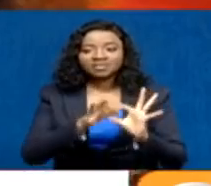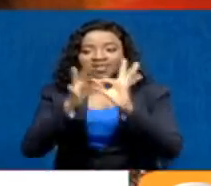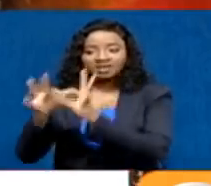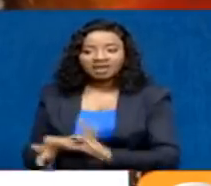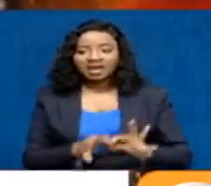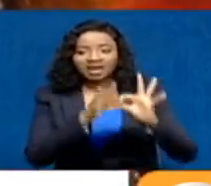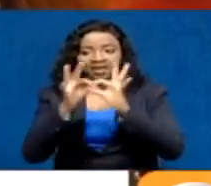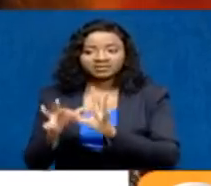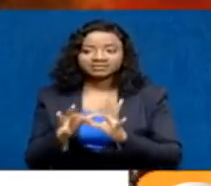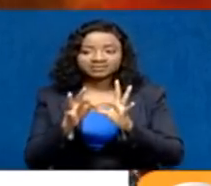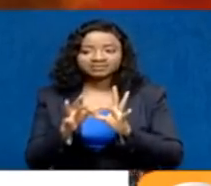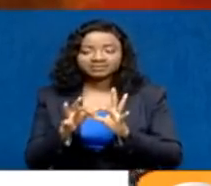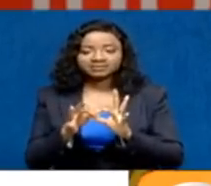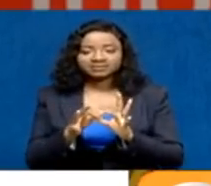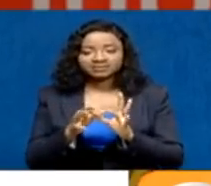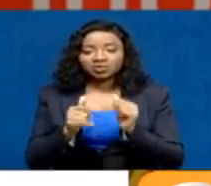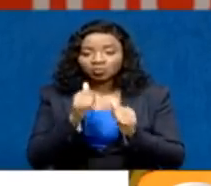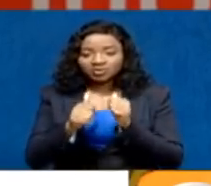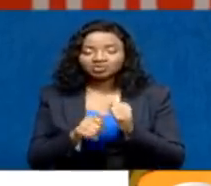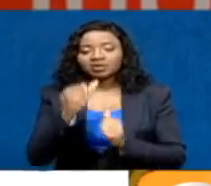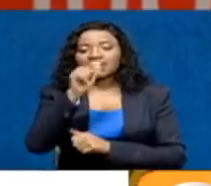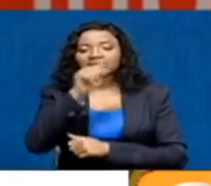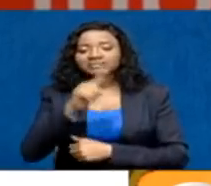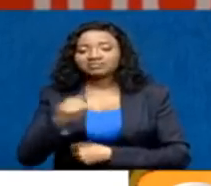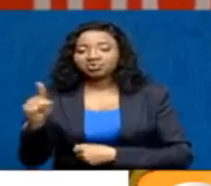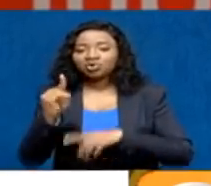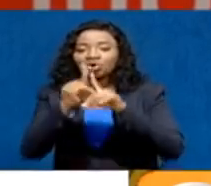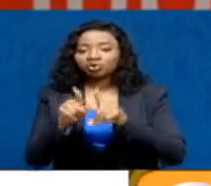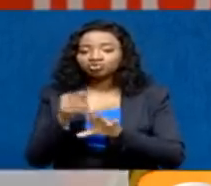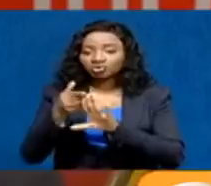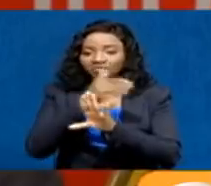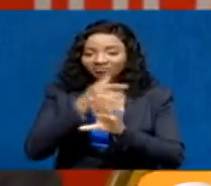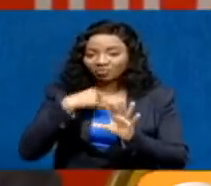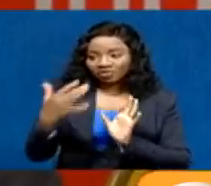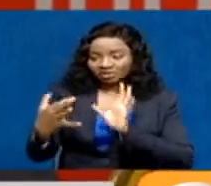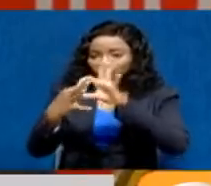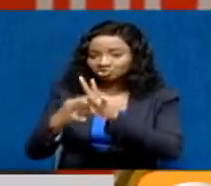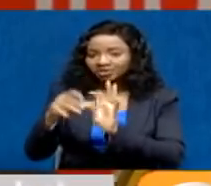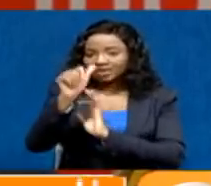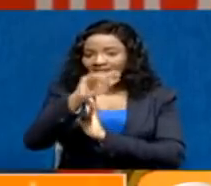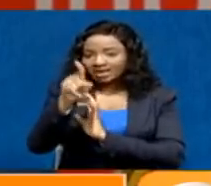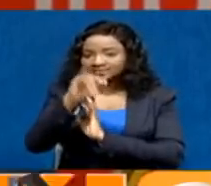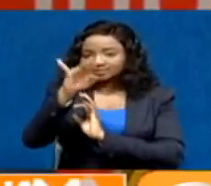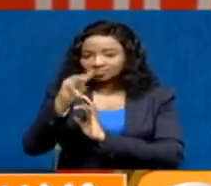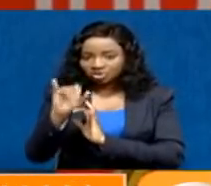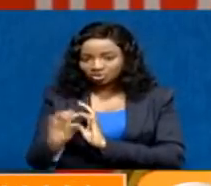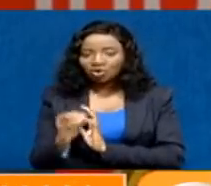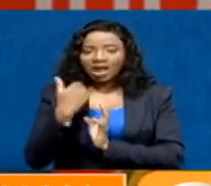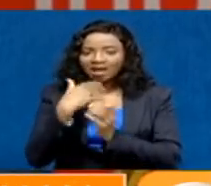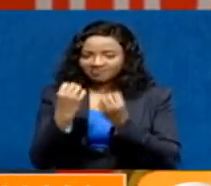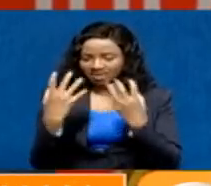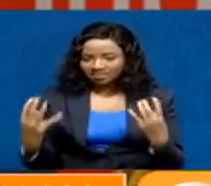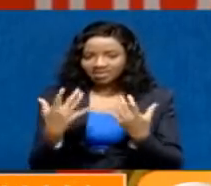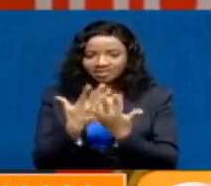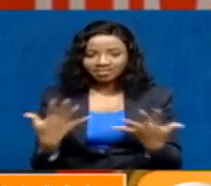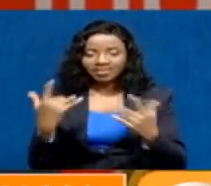alliance which is Azimio. Lakini kabla hatujaingia katika mavuli wa Azimio, kuna mengi ambayo lazima